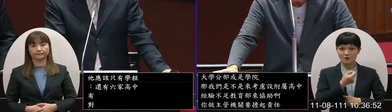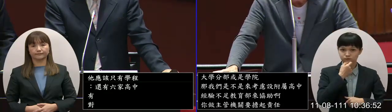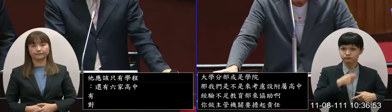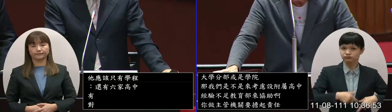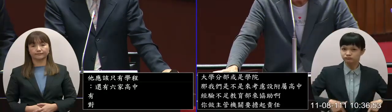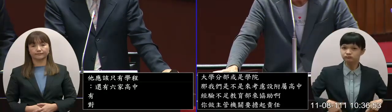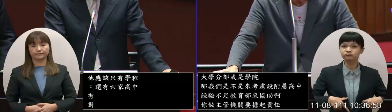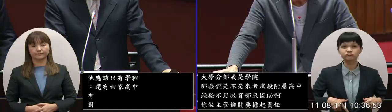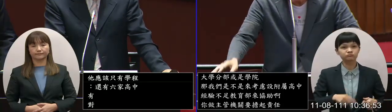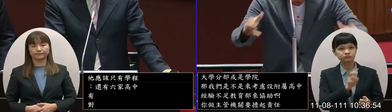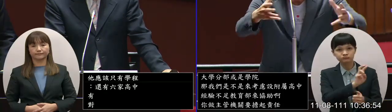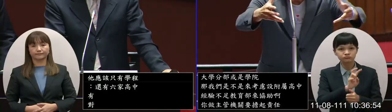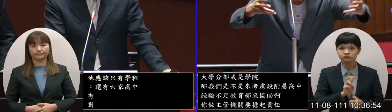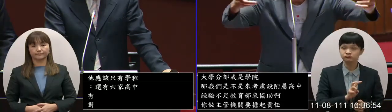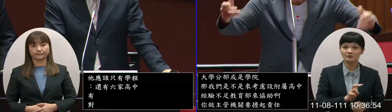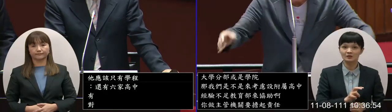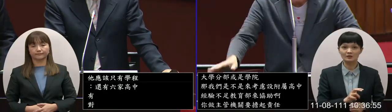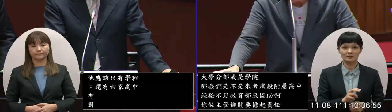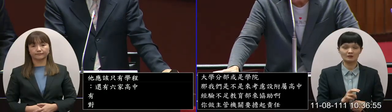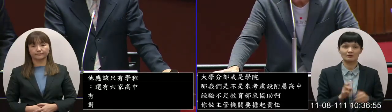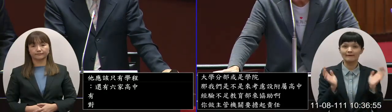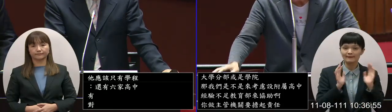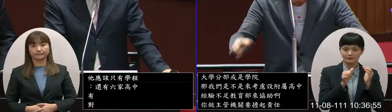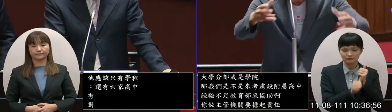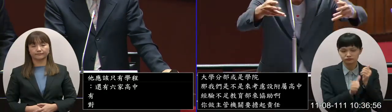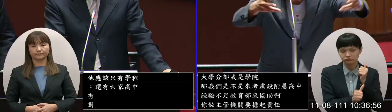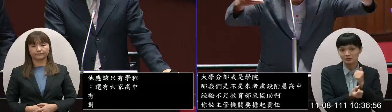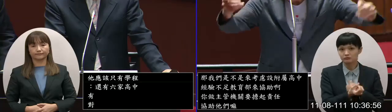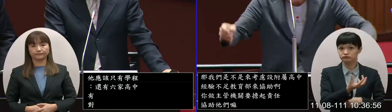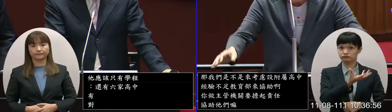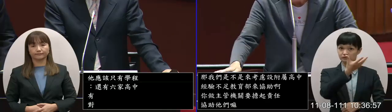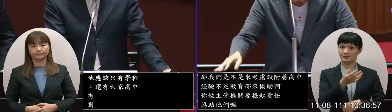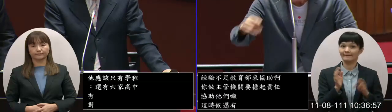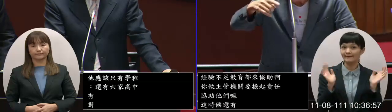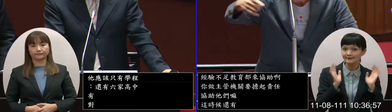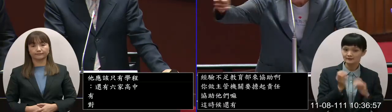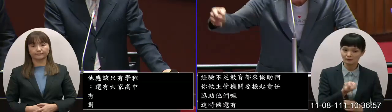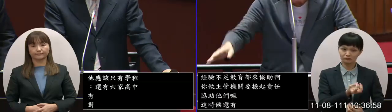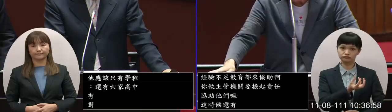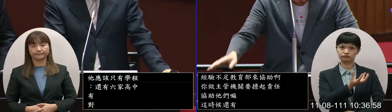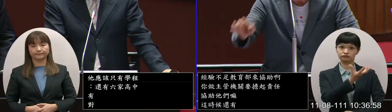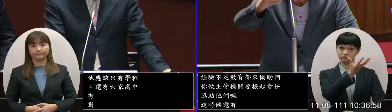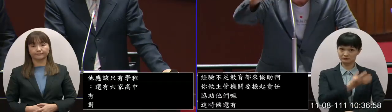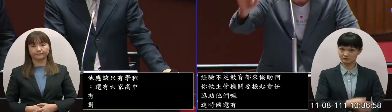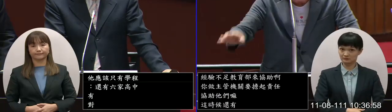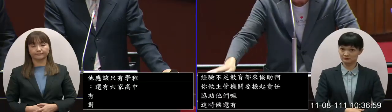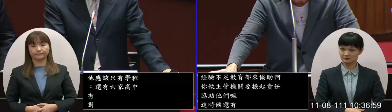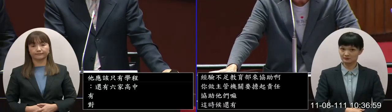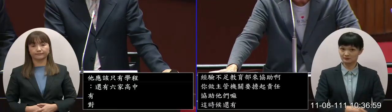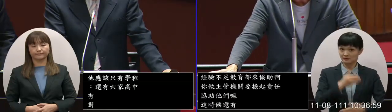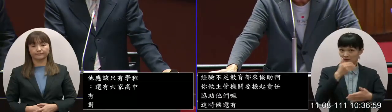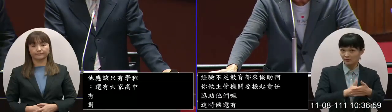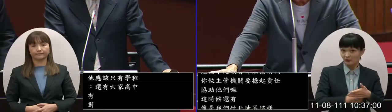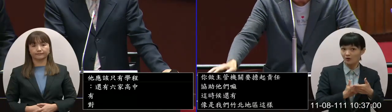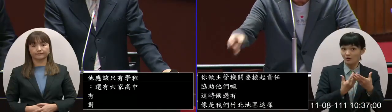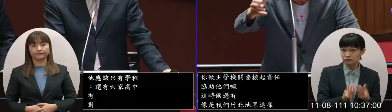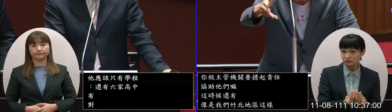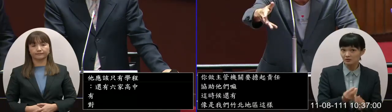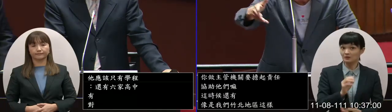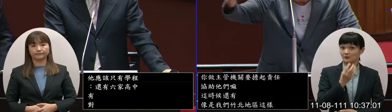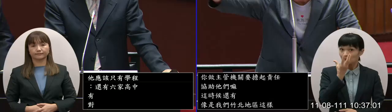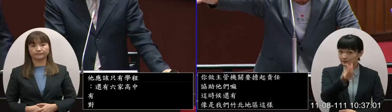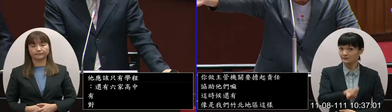啦，啊，人口一直成长，学童越来越多，越来越多呢，没有减少哦。啊，